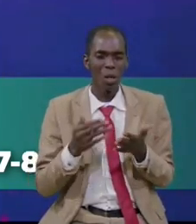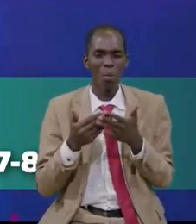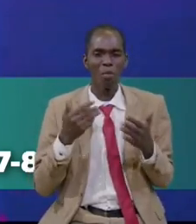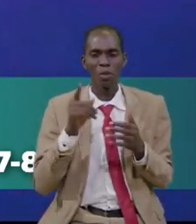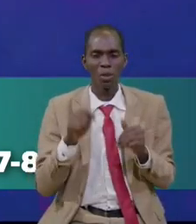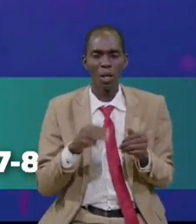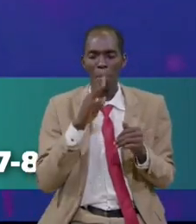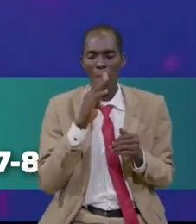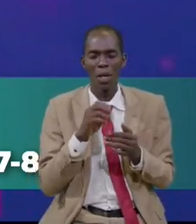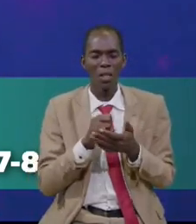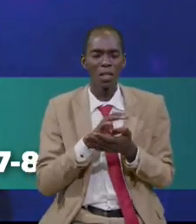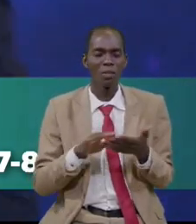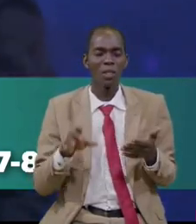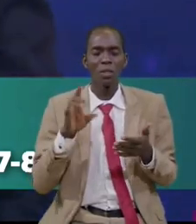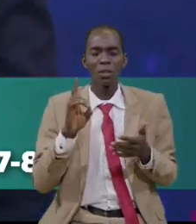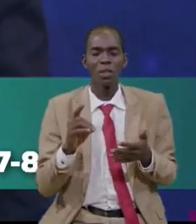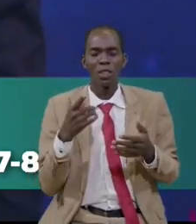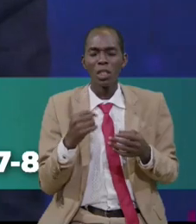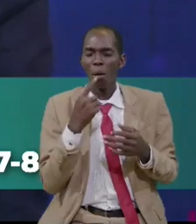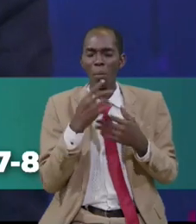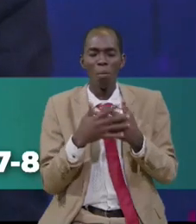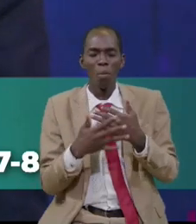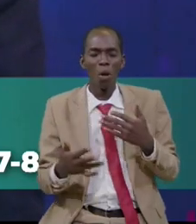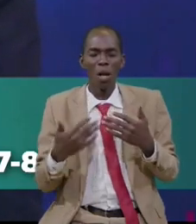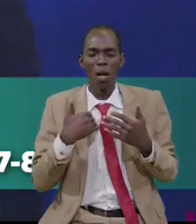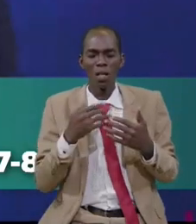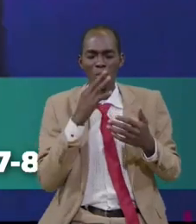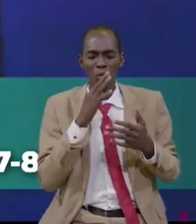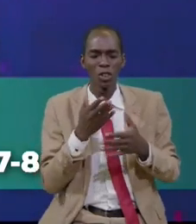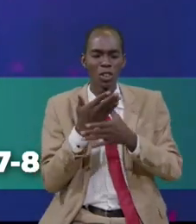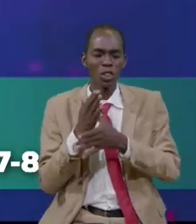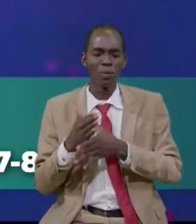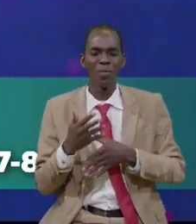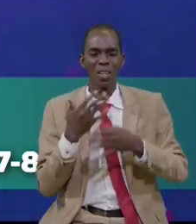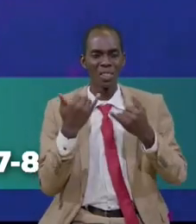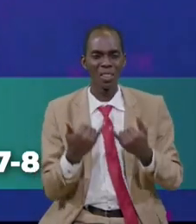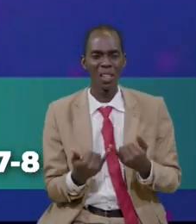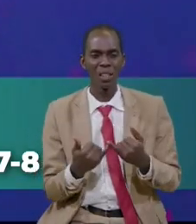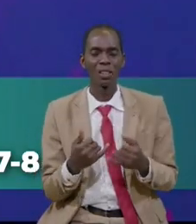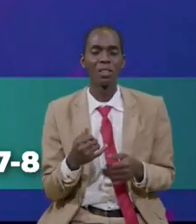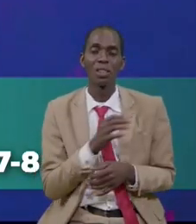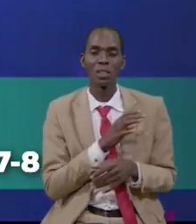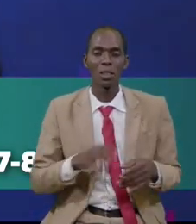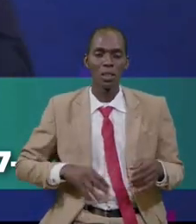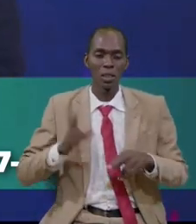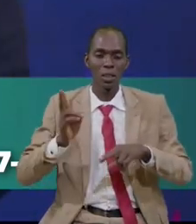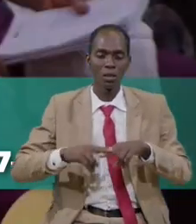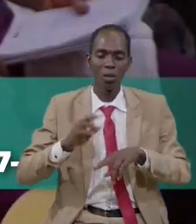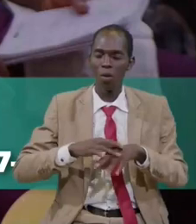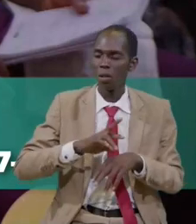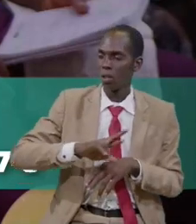que nous soyons sacrifiés. Le sang a été versé. Maintenant, il s'est assis à la droite de la